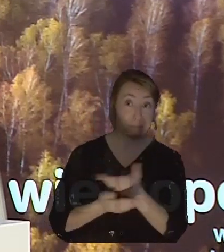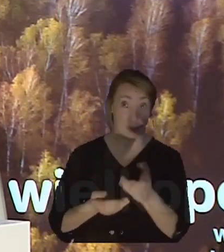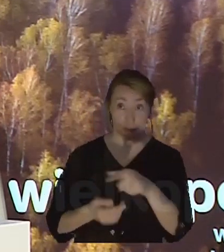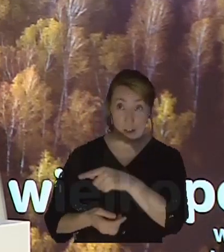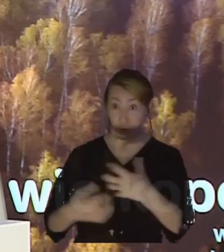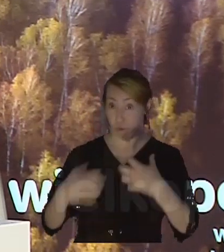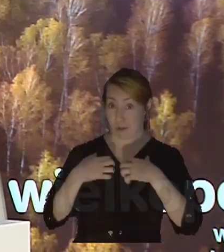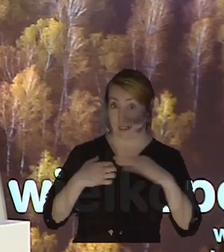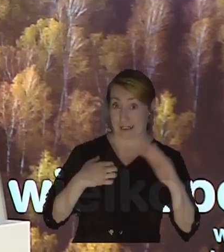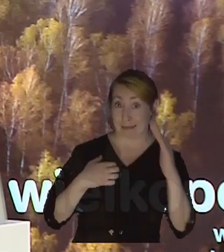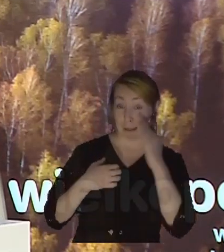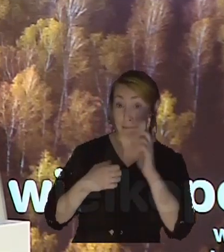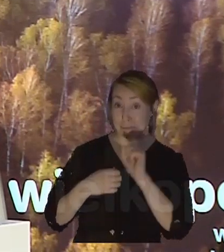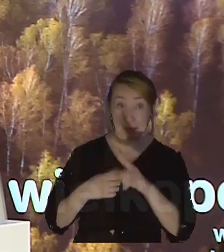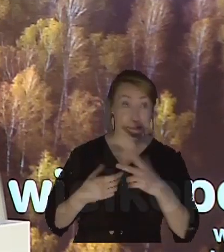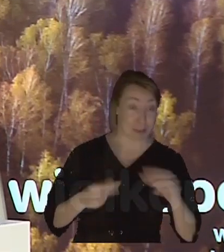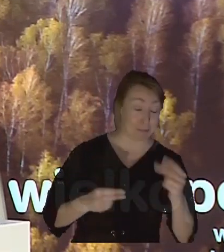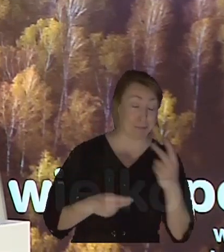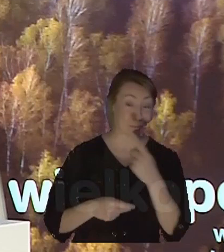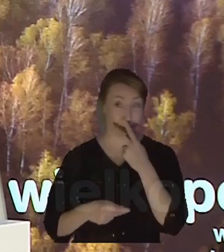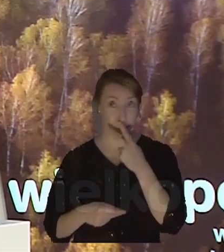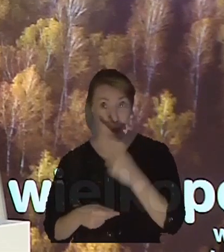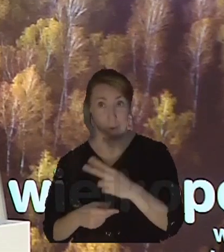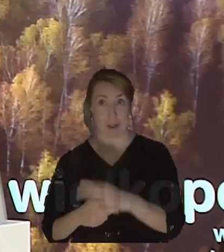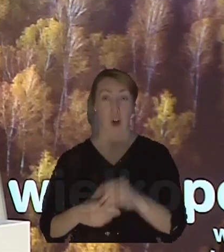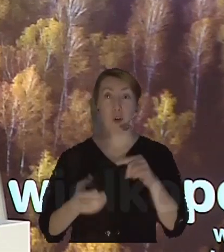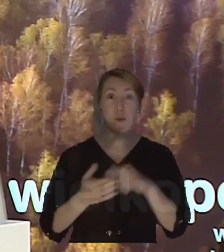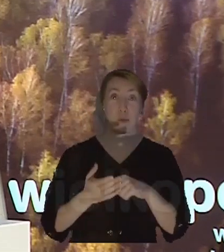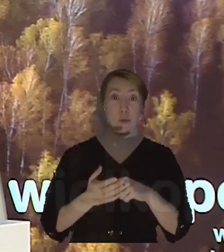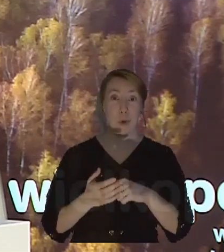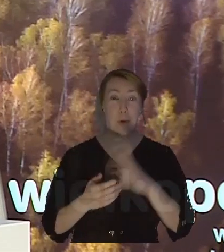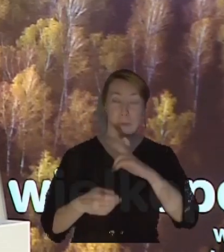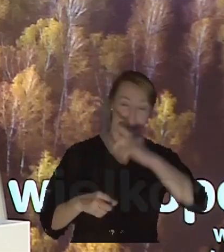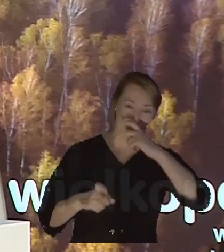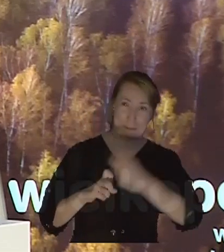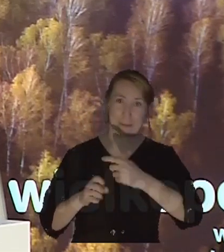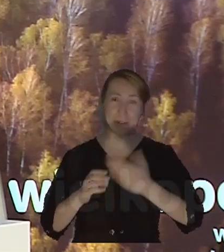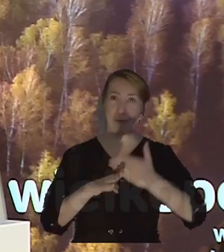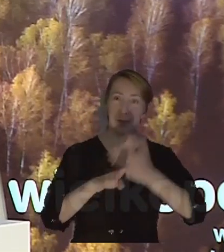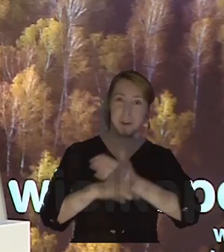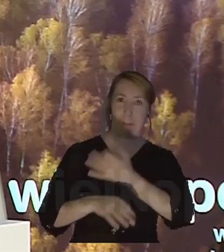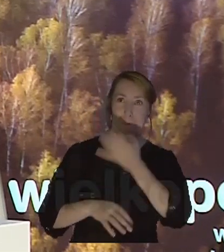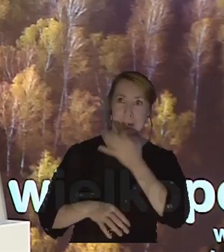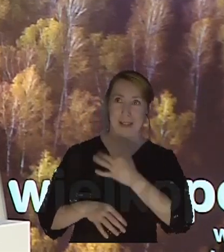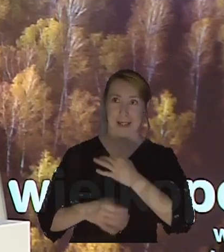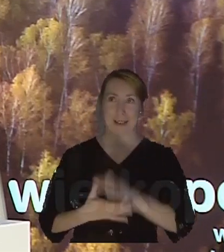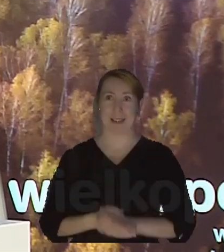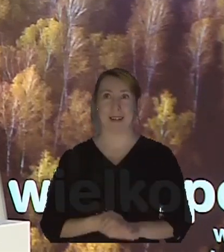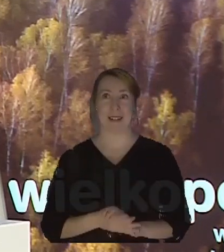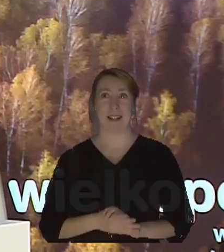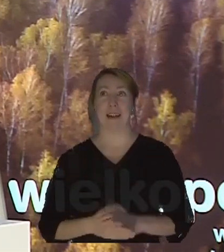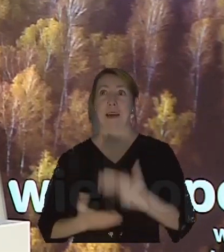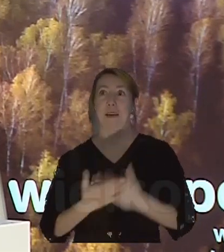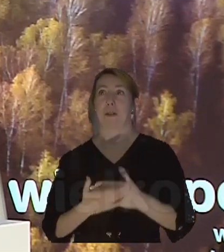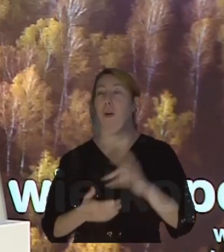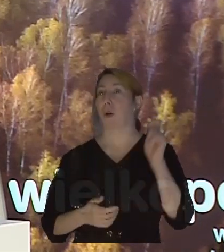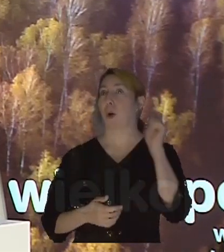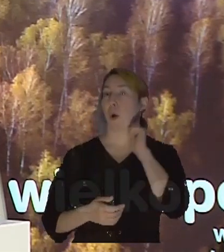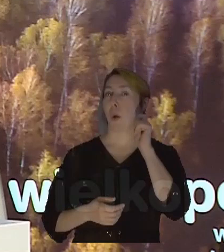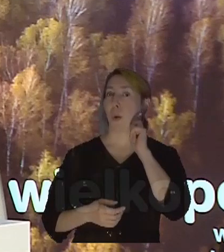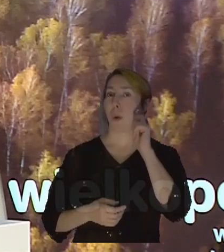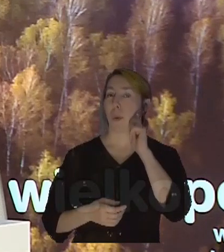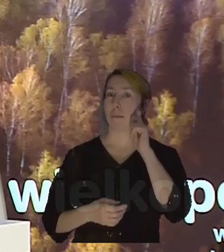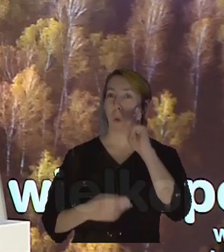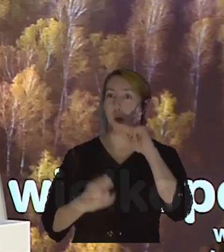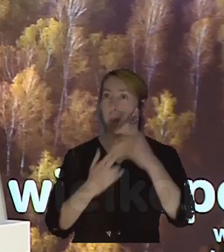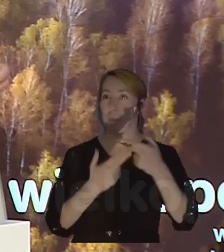życie. I to jest zemsta za te poprzednie pytania i dlatego to nie panie odpowiadają, naukowczynie